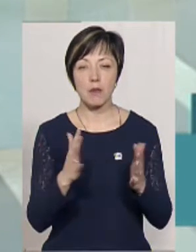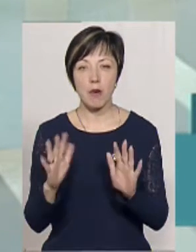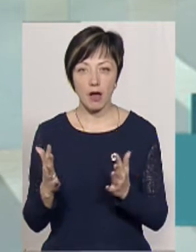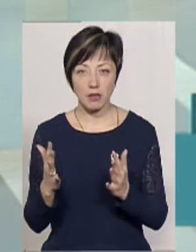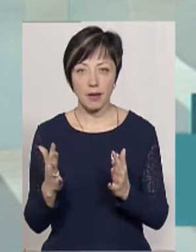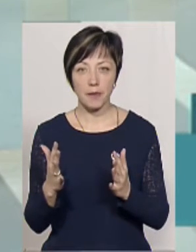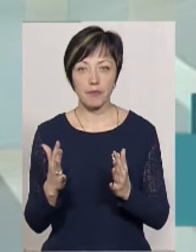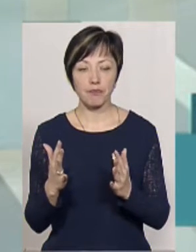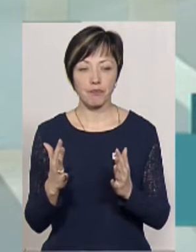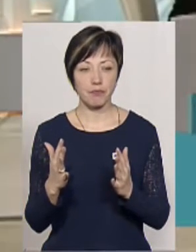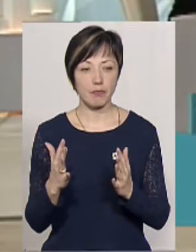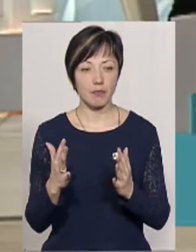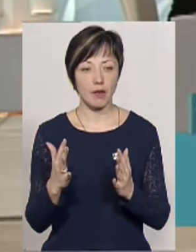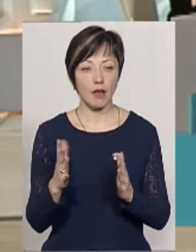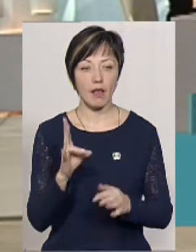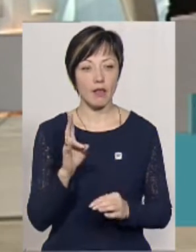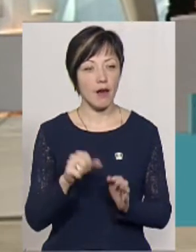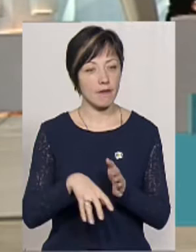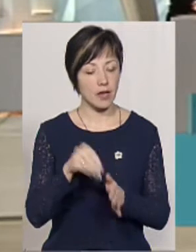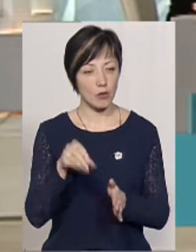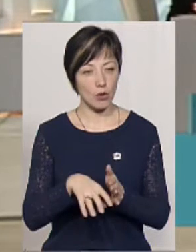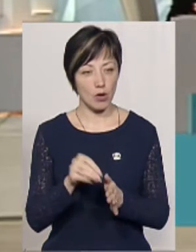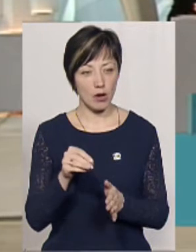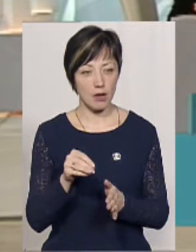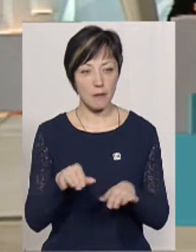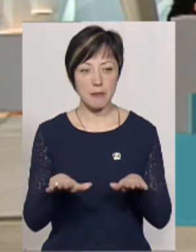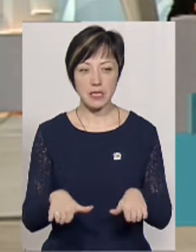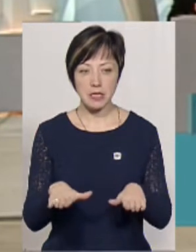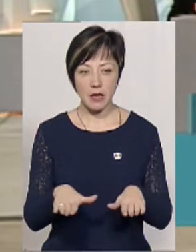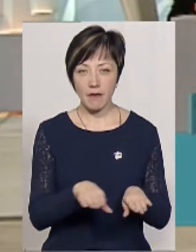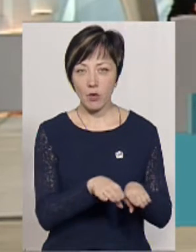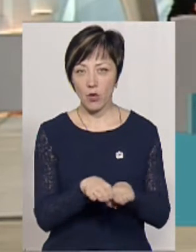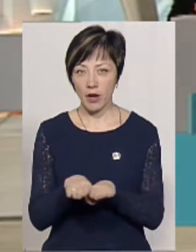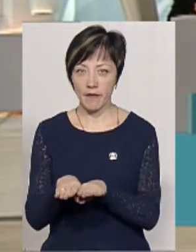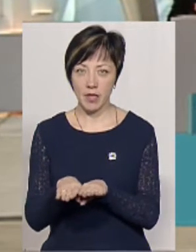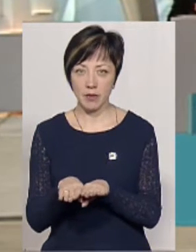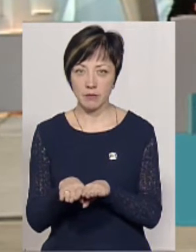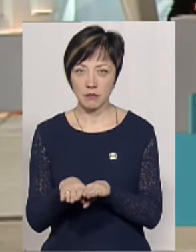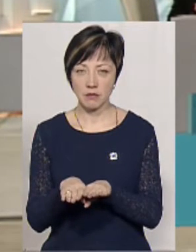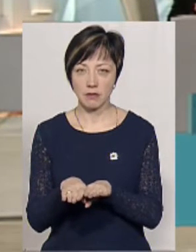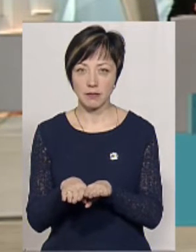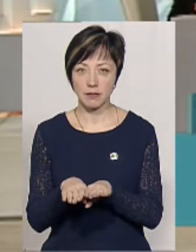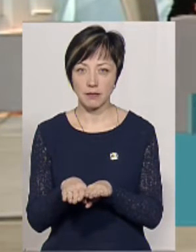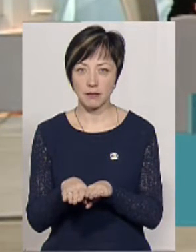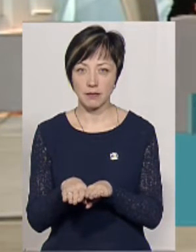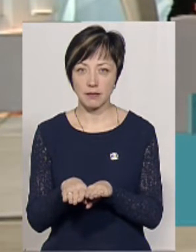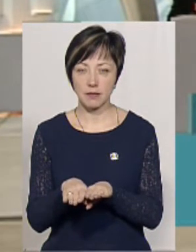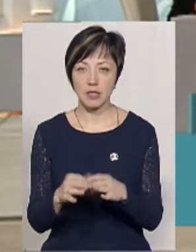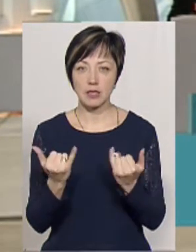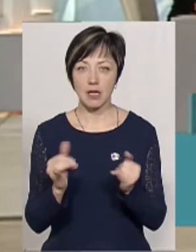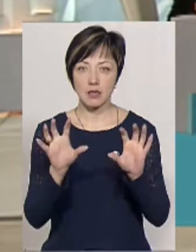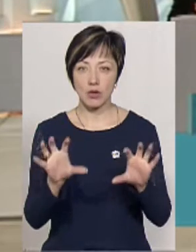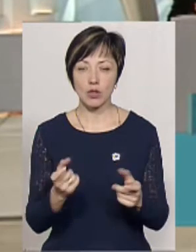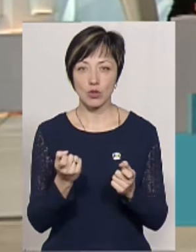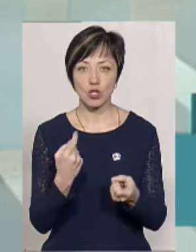випадки на виборах місцевого рівня, там, що знімали кандидатів, ну, зараз